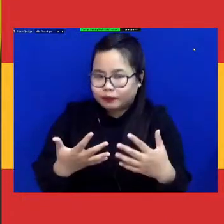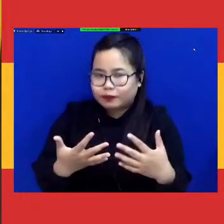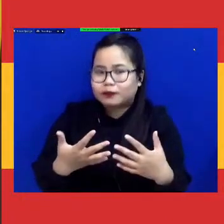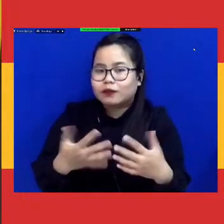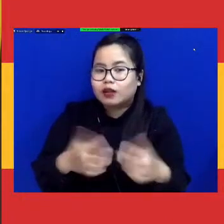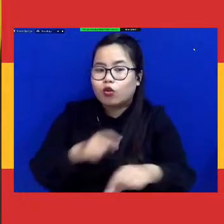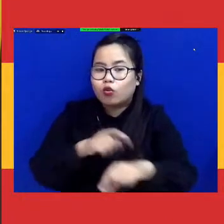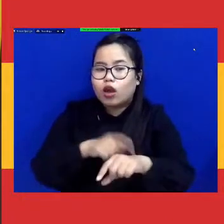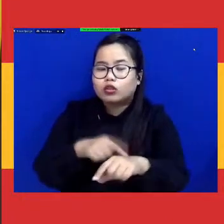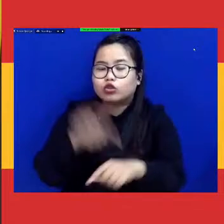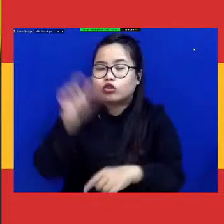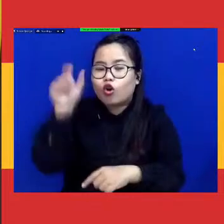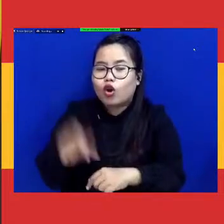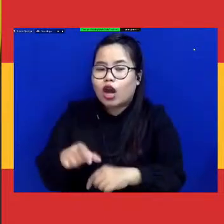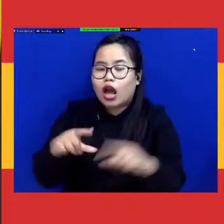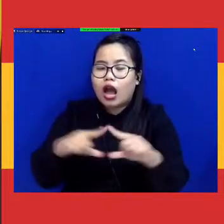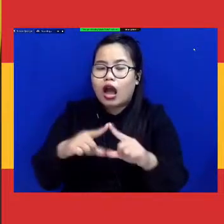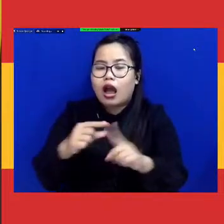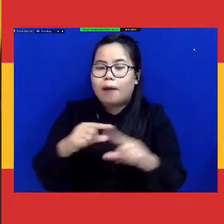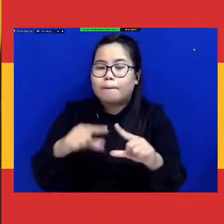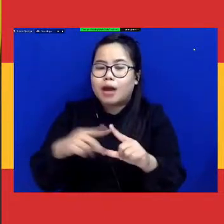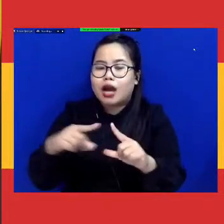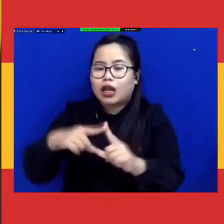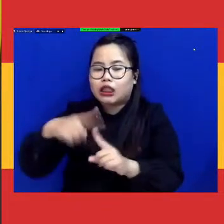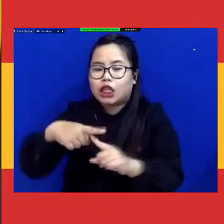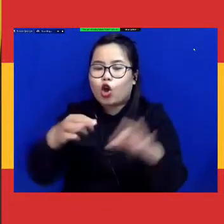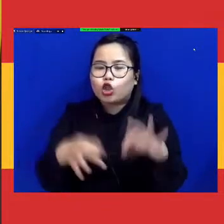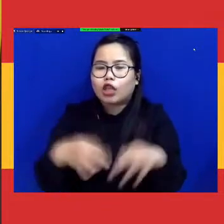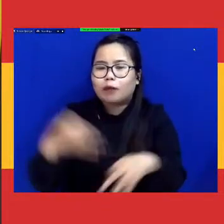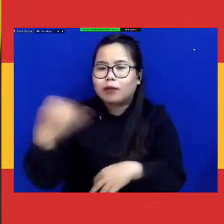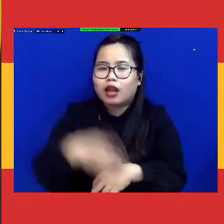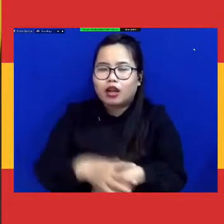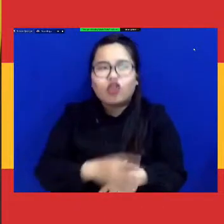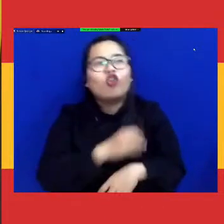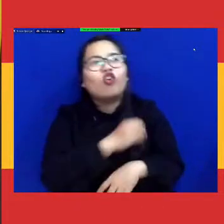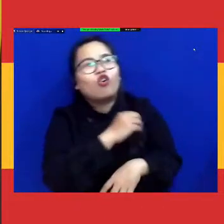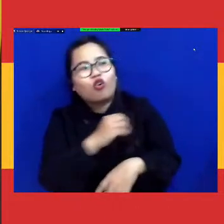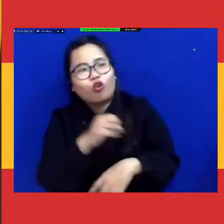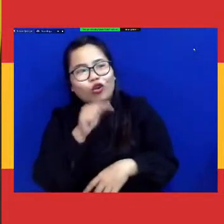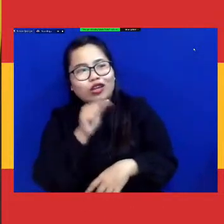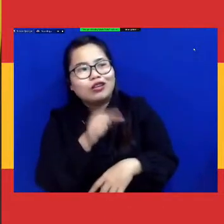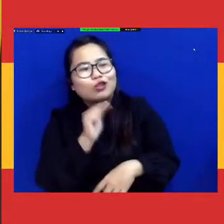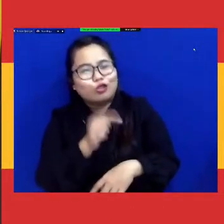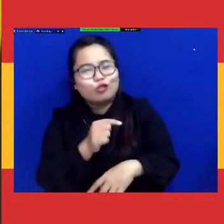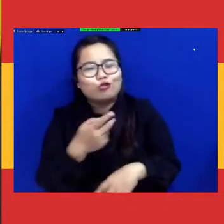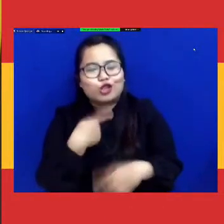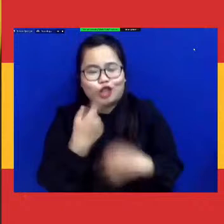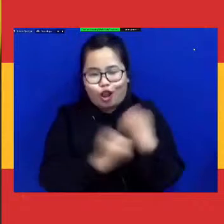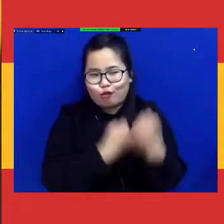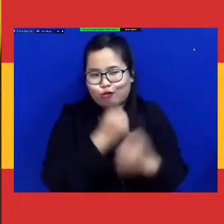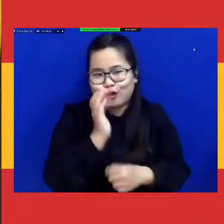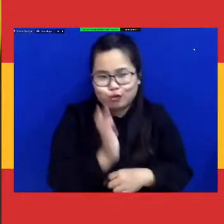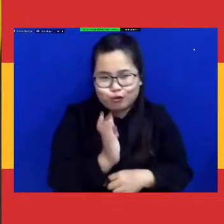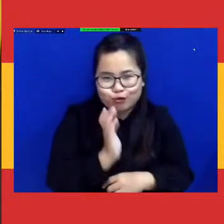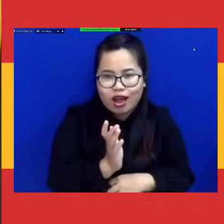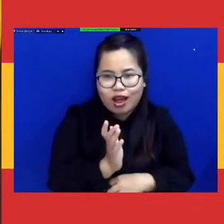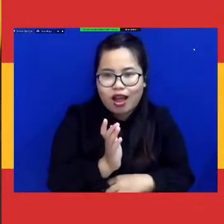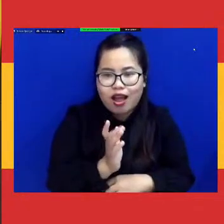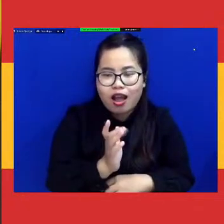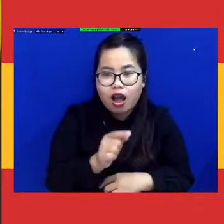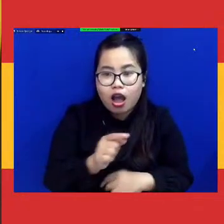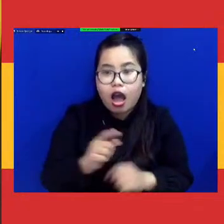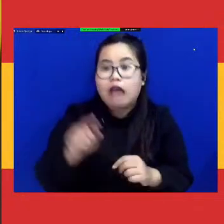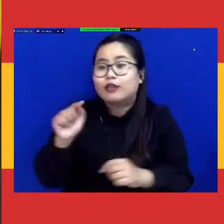seorang aparat kota mengatakan ke kami bahwa oh kalau itu mah kita sudah melakukan selama ini gitu. Nah